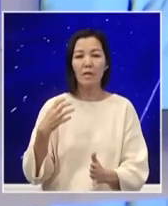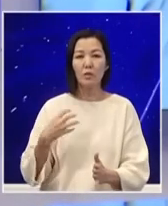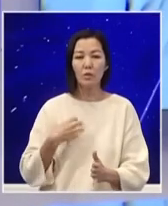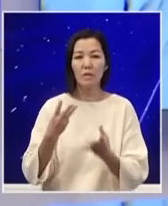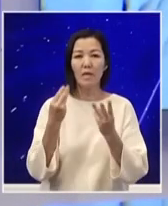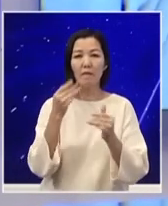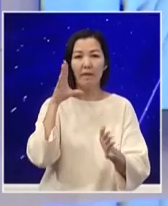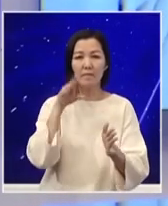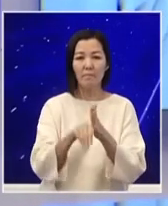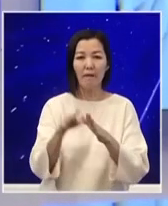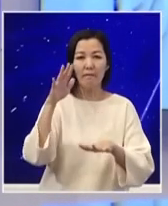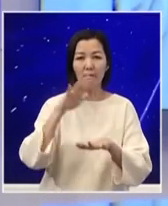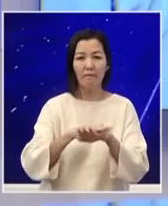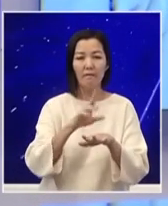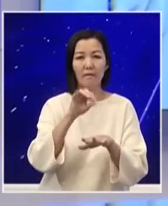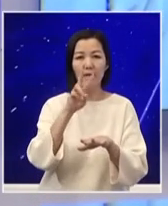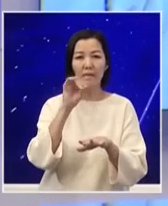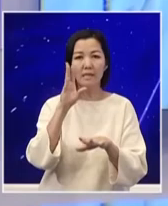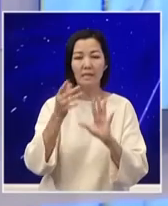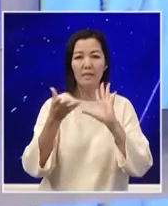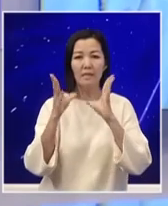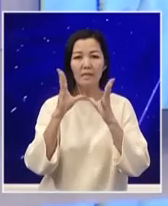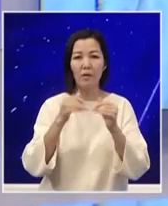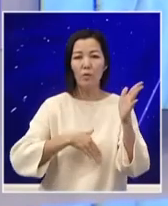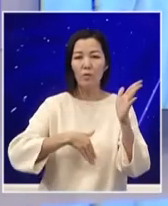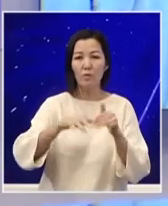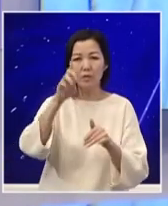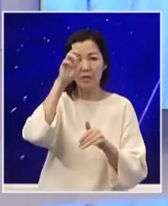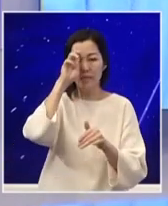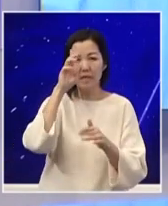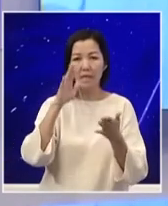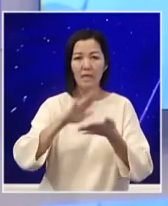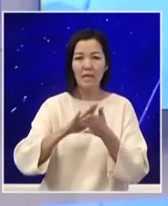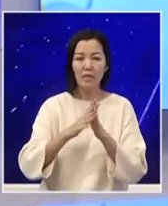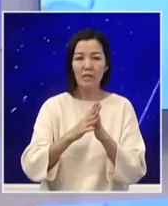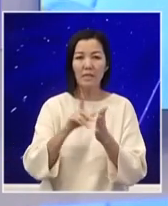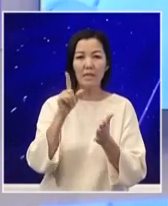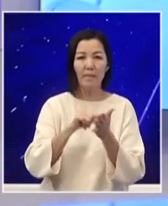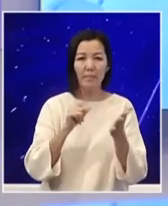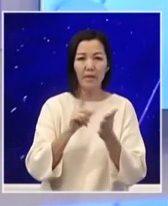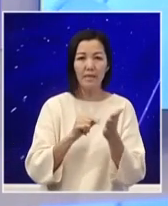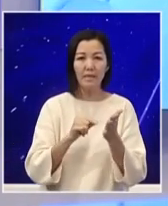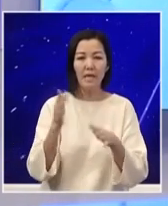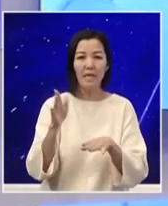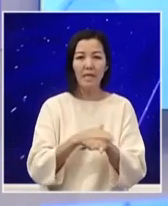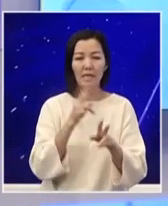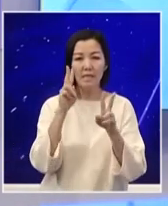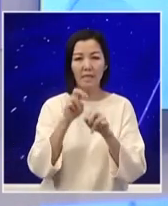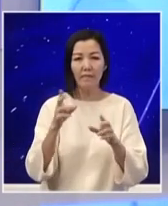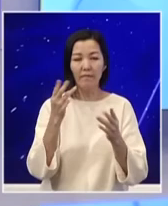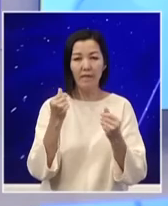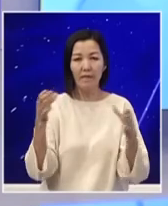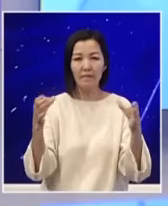Французский инвестбанк Natixis составил рейтинг лучших стран для жизни на пенсии. В ходе длительных исследований